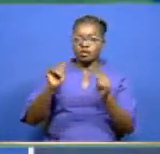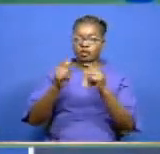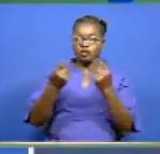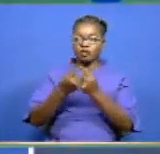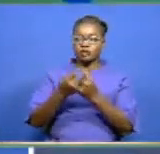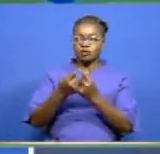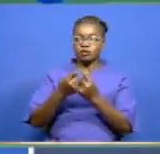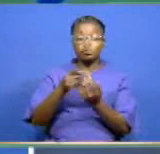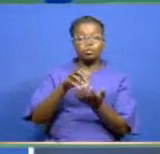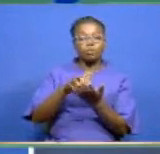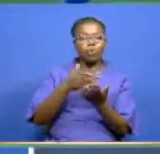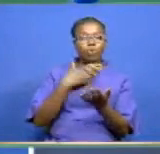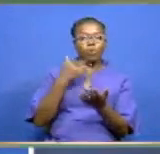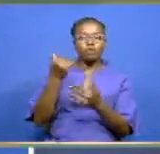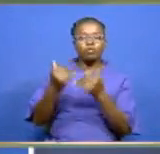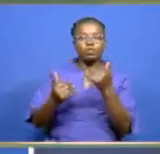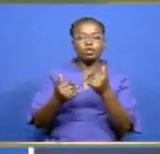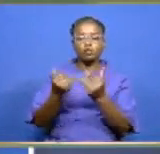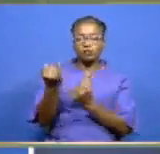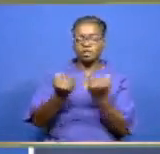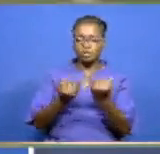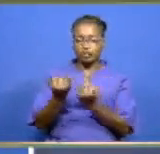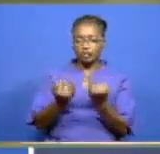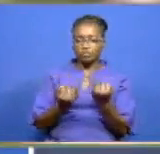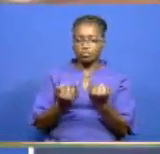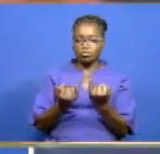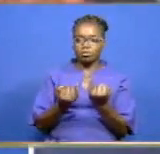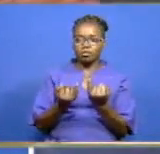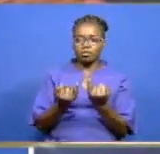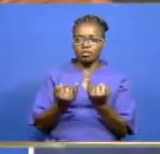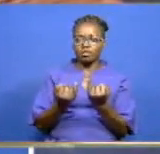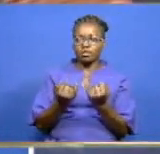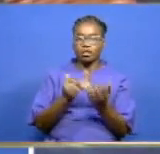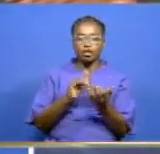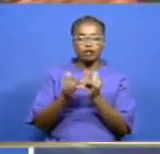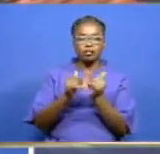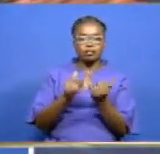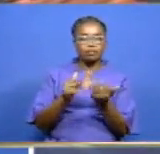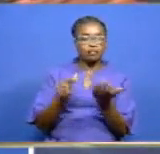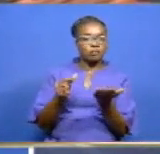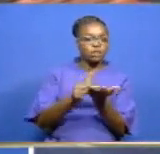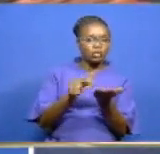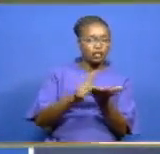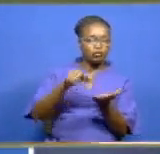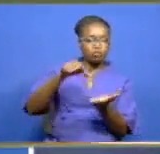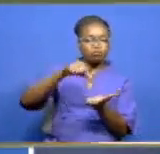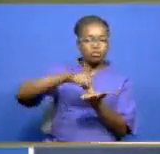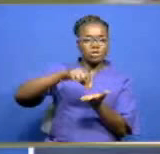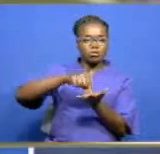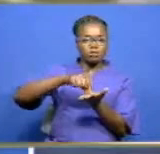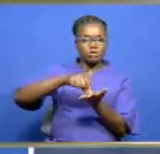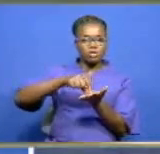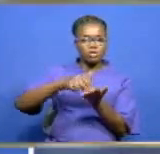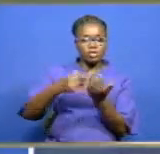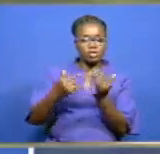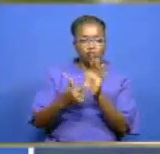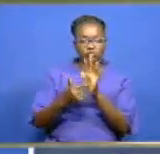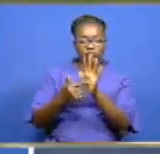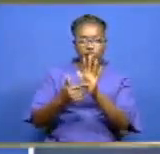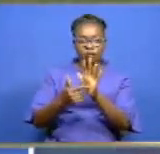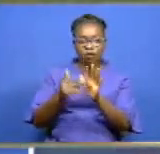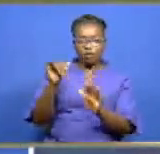nafasi kwenye fainali itakayochezwa siku ya Jumamosi. Mechi baina ya Ghana na Gambia inaendelea sasa hivi na inaonyeshwa moja kwa moja na runinga